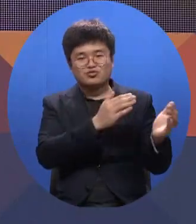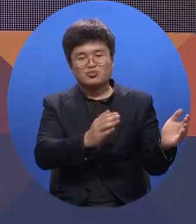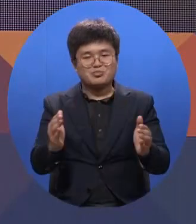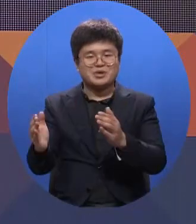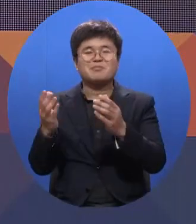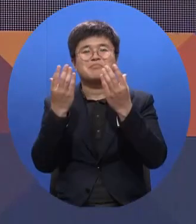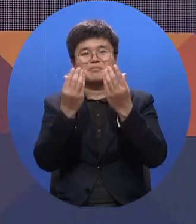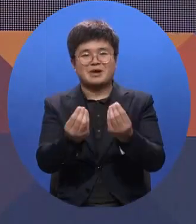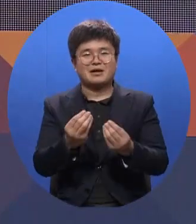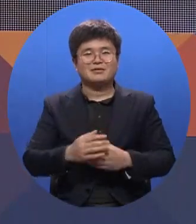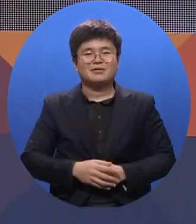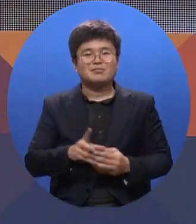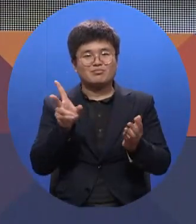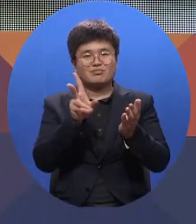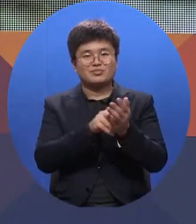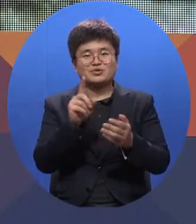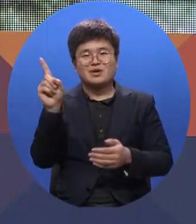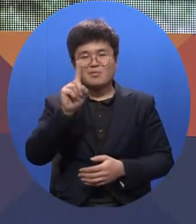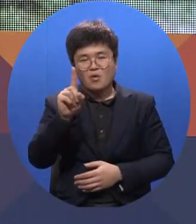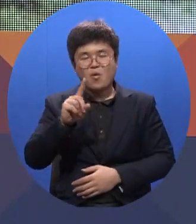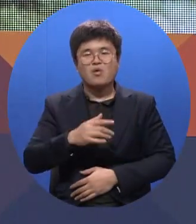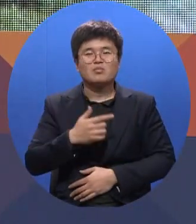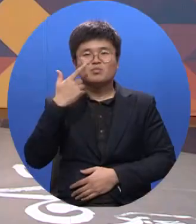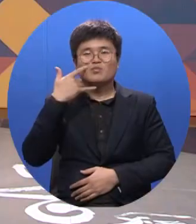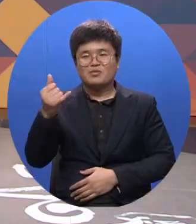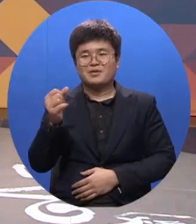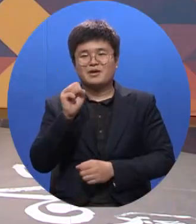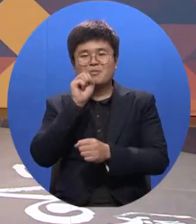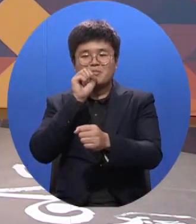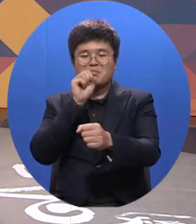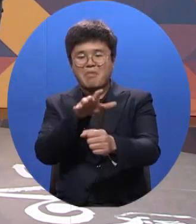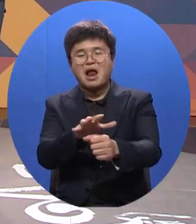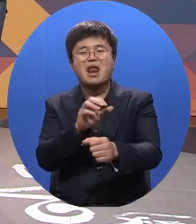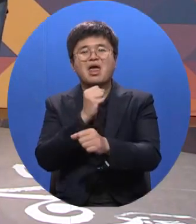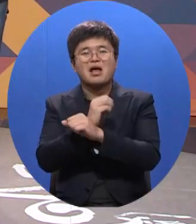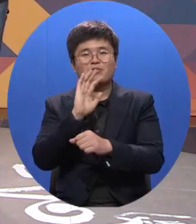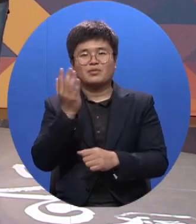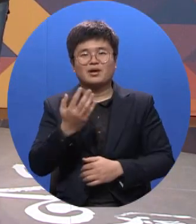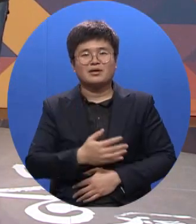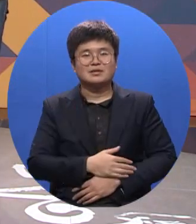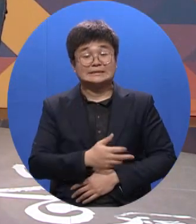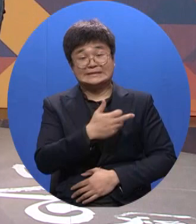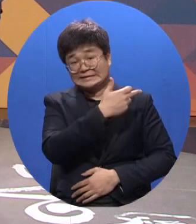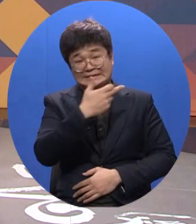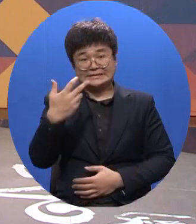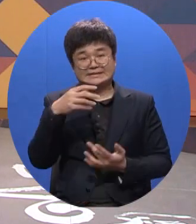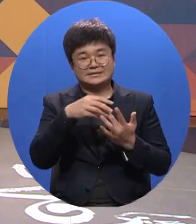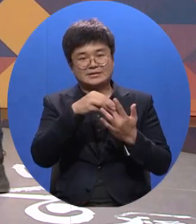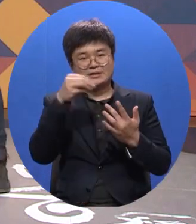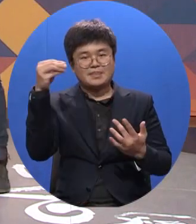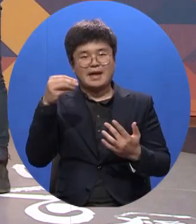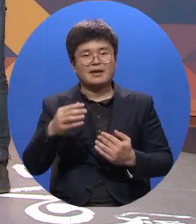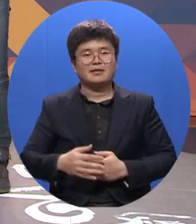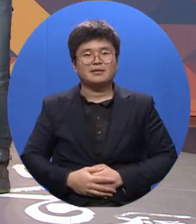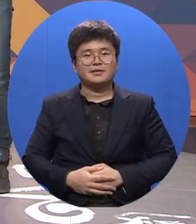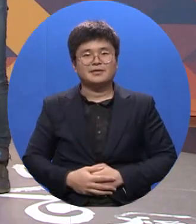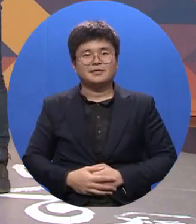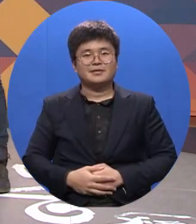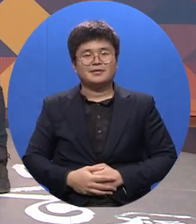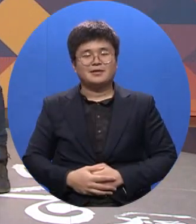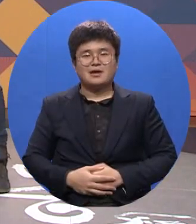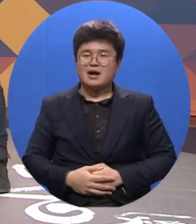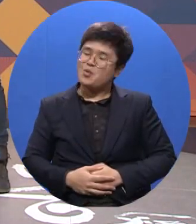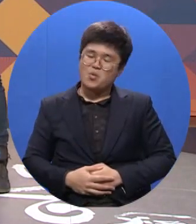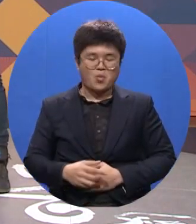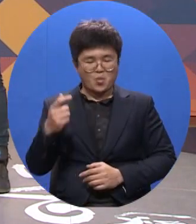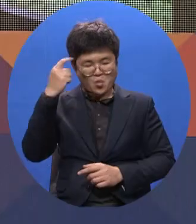문제가 부모님께 말씀드려야 되잖아 엄청큰 솜 딱 아 그래서 맨날 고민하다가